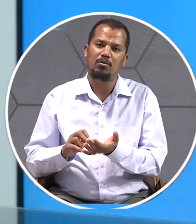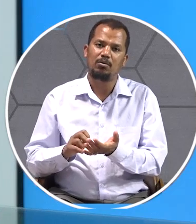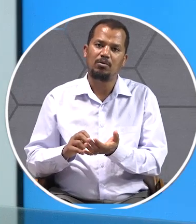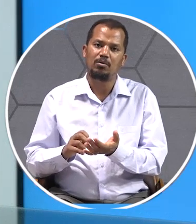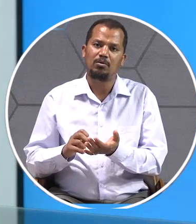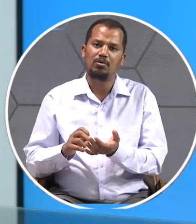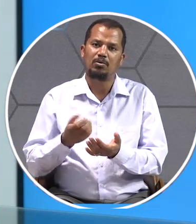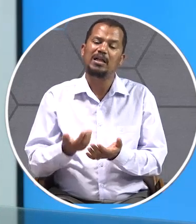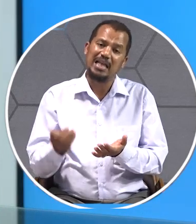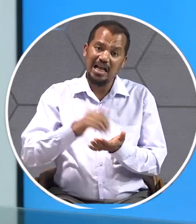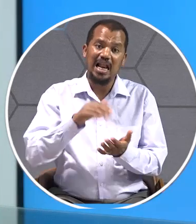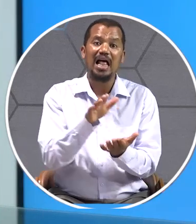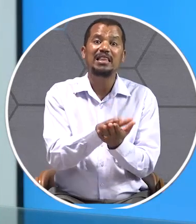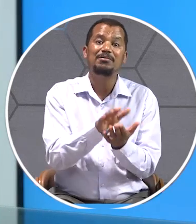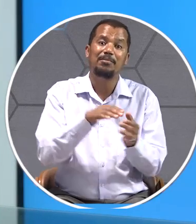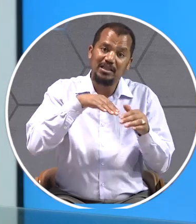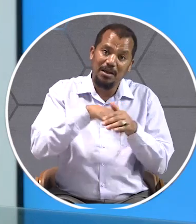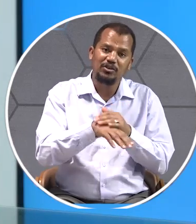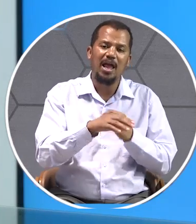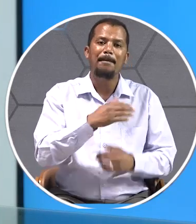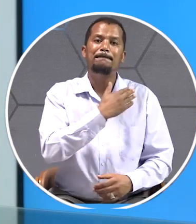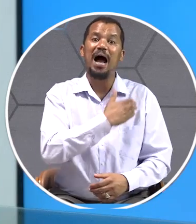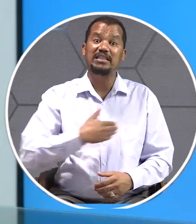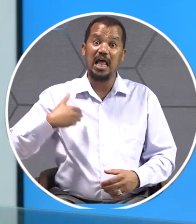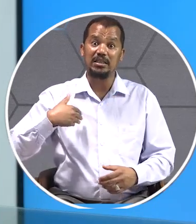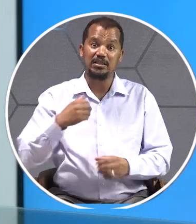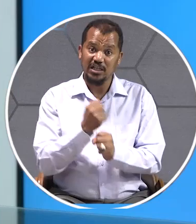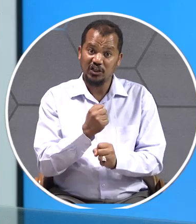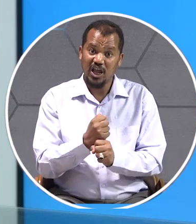እንደገና ትምህርት ቤት ገብቼ ማስተርስ ሰርቼ